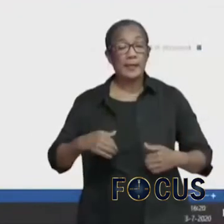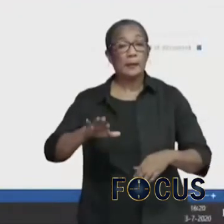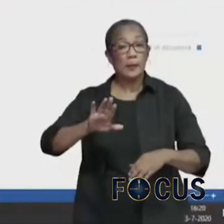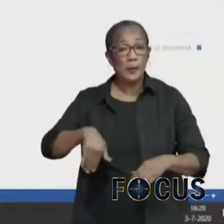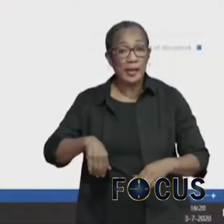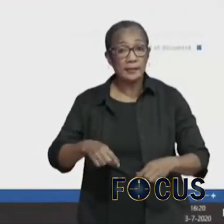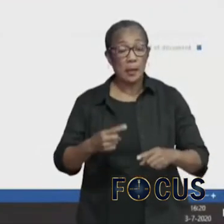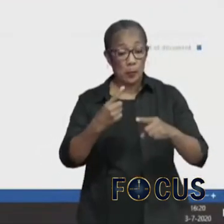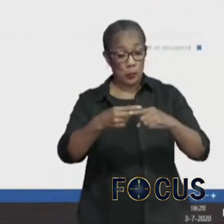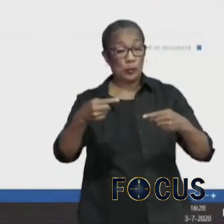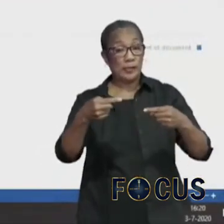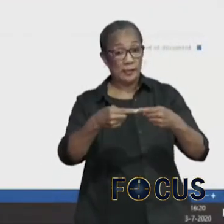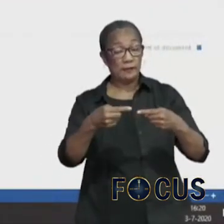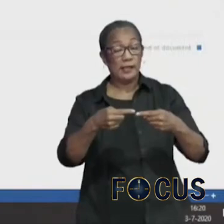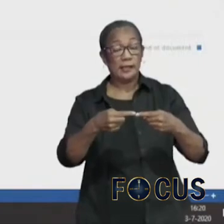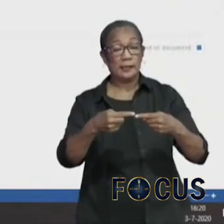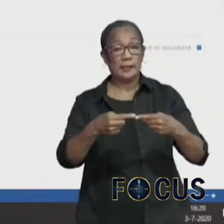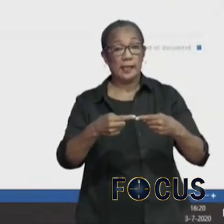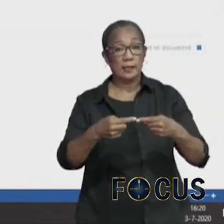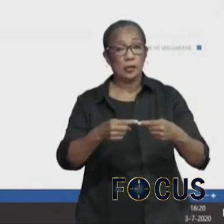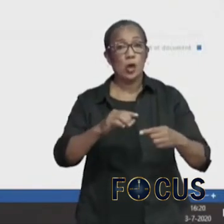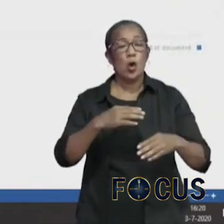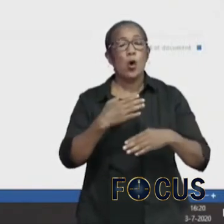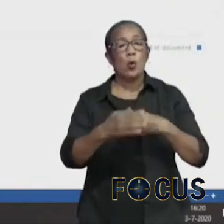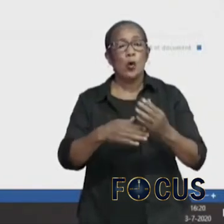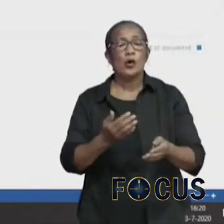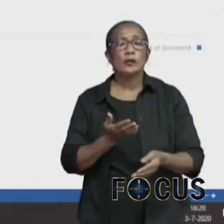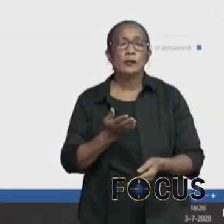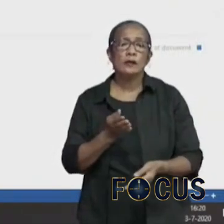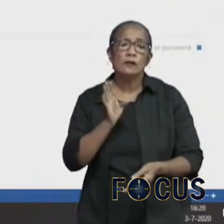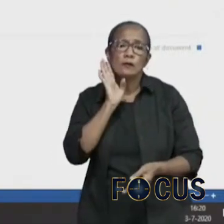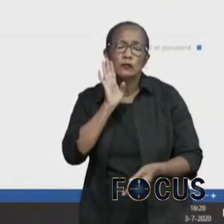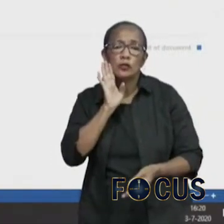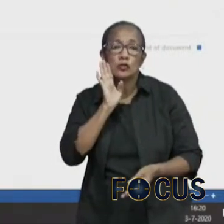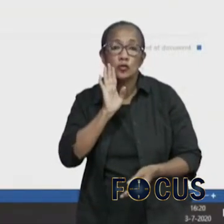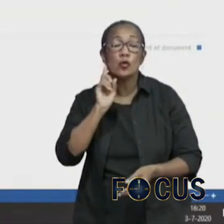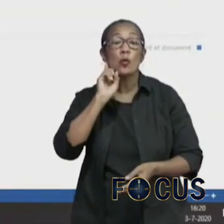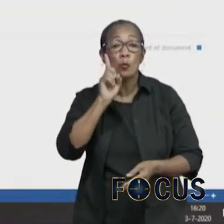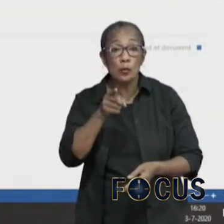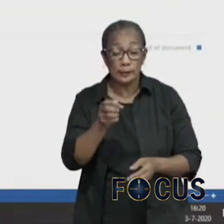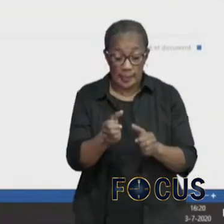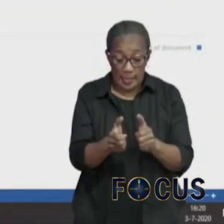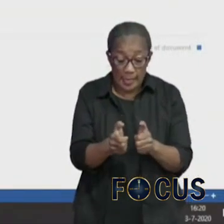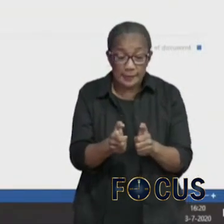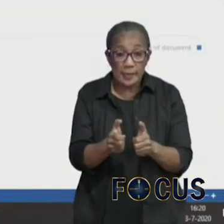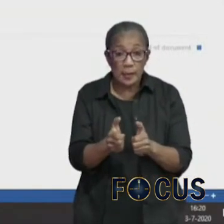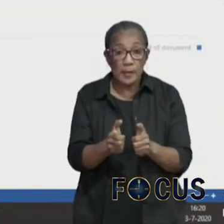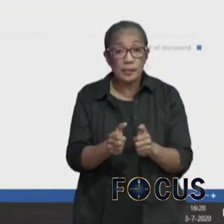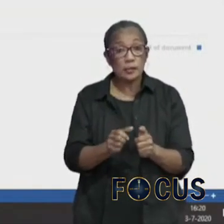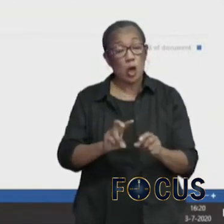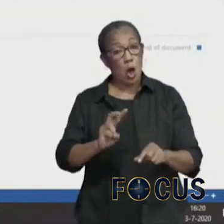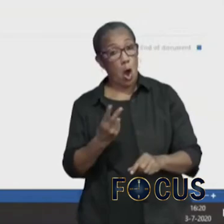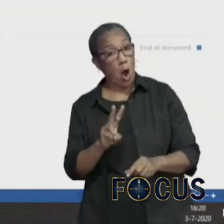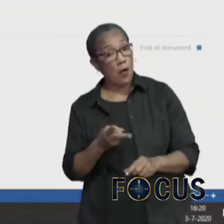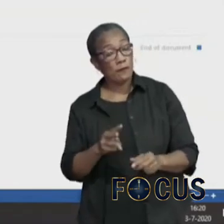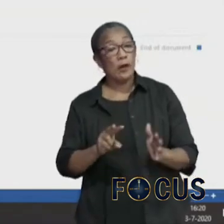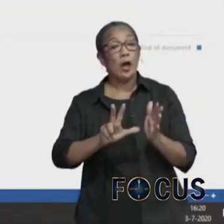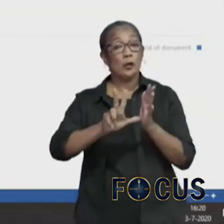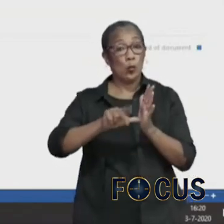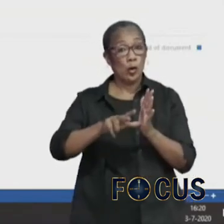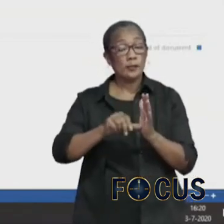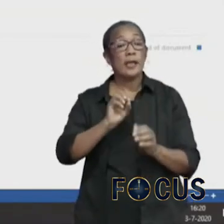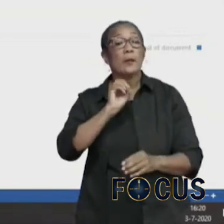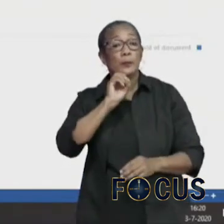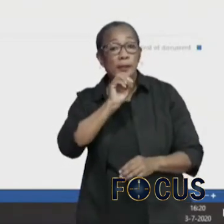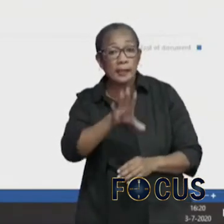zijn getest, kunnen worden verzocht om middels sms of een WhatsApp bericht